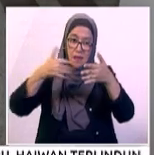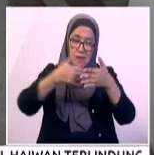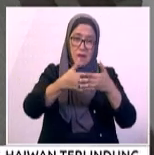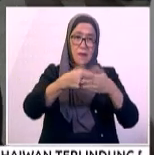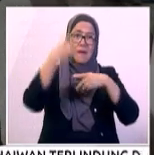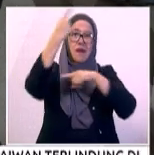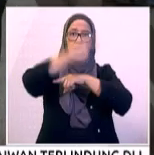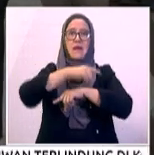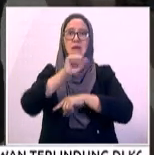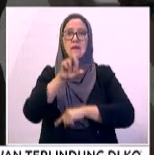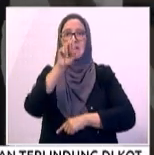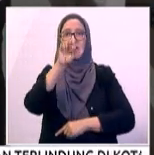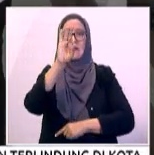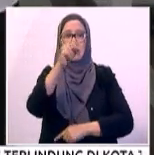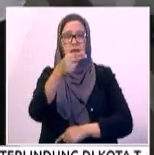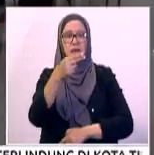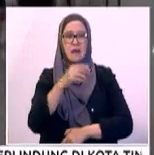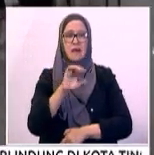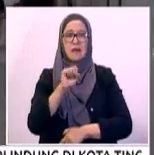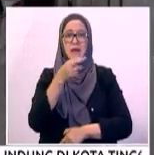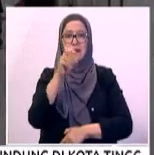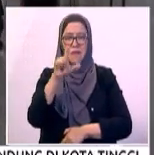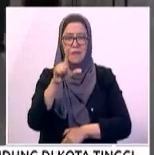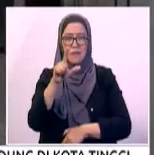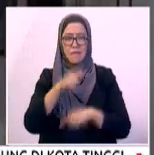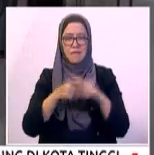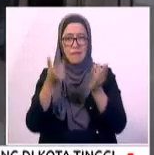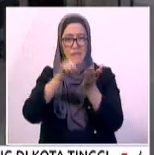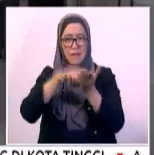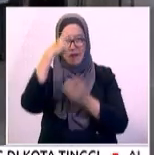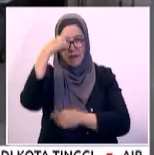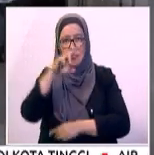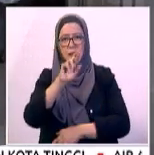Syahriz Rapudin, Mekah Al-Mukarramah, RTM.